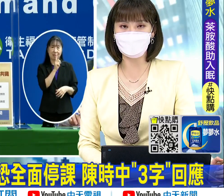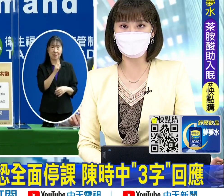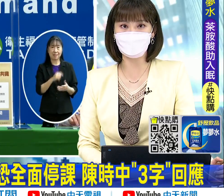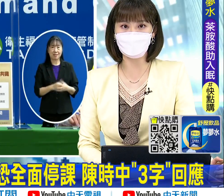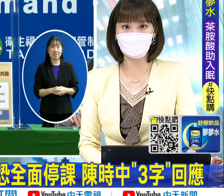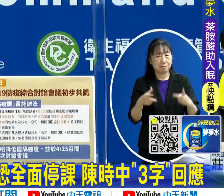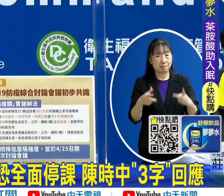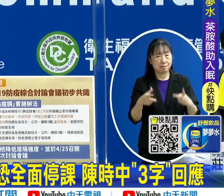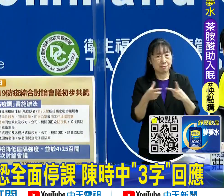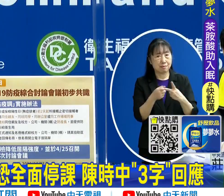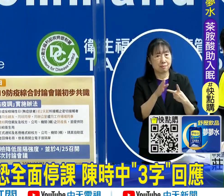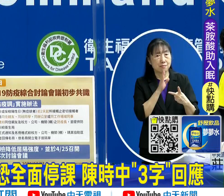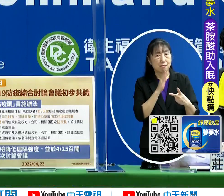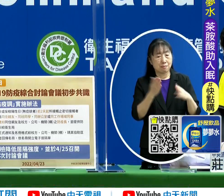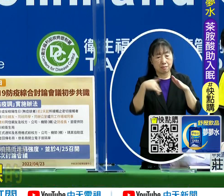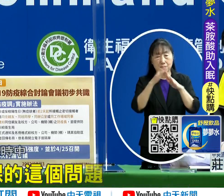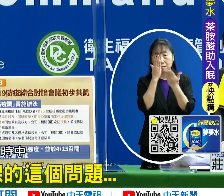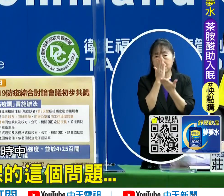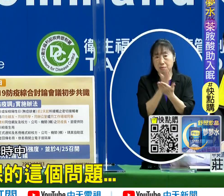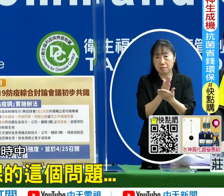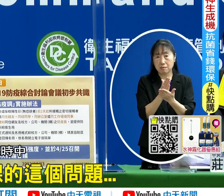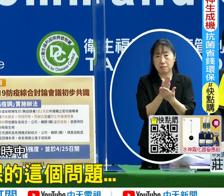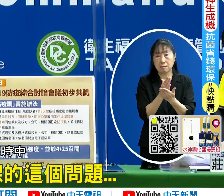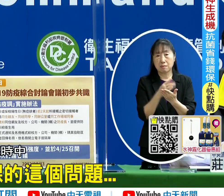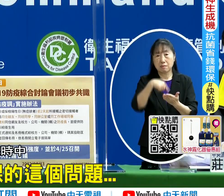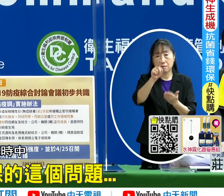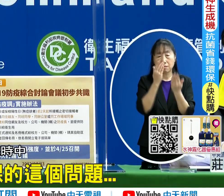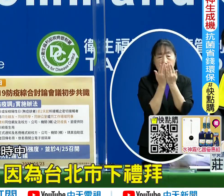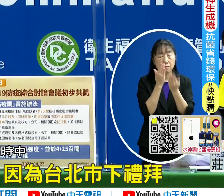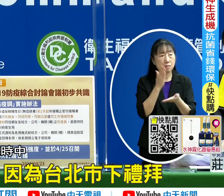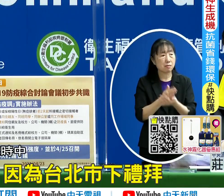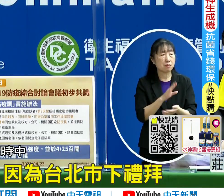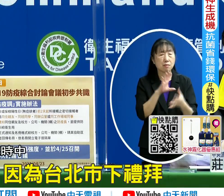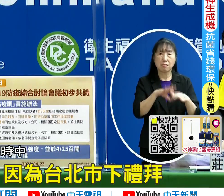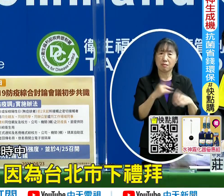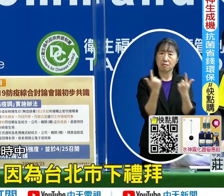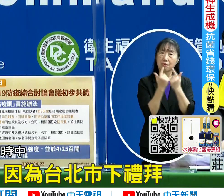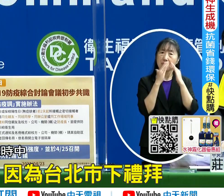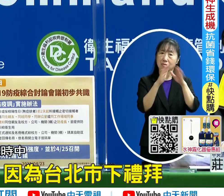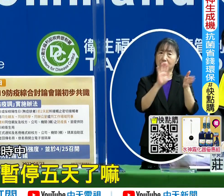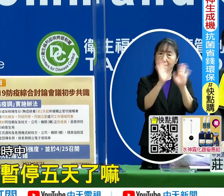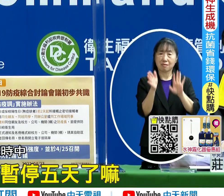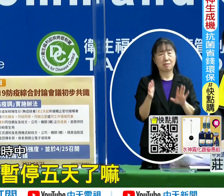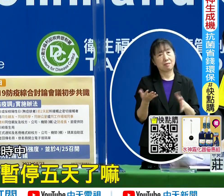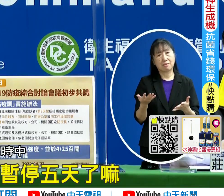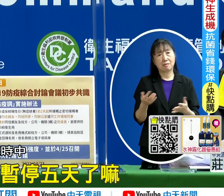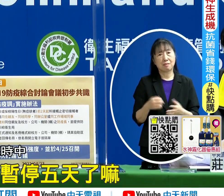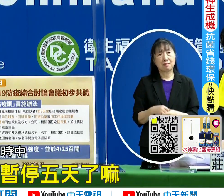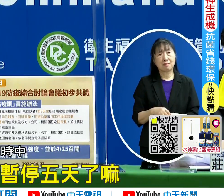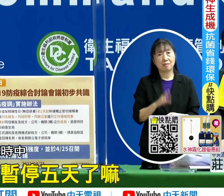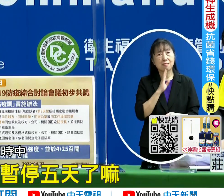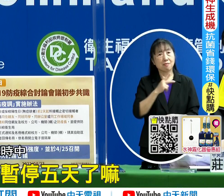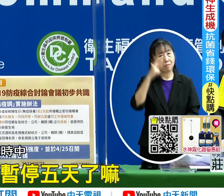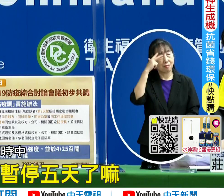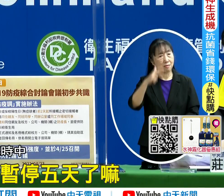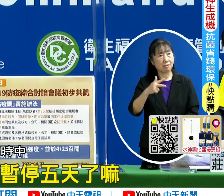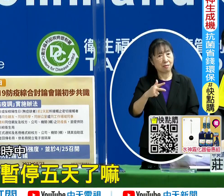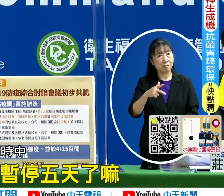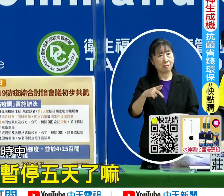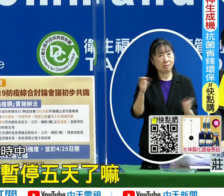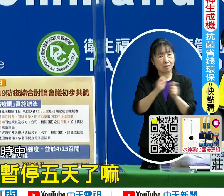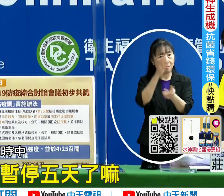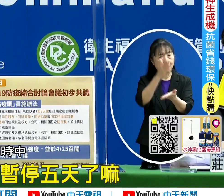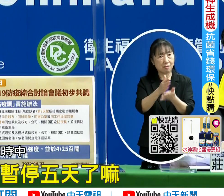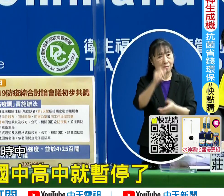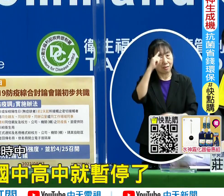您来听。 停课的这个问题，我不知道，因为台北市下礼拜就先暂停5天了